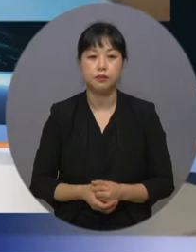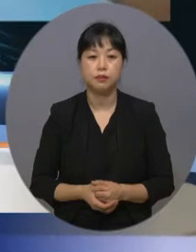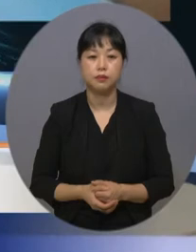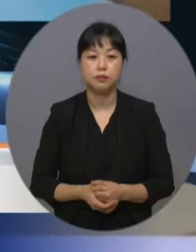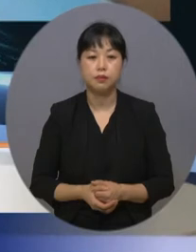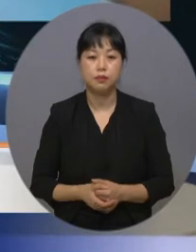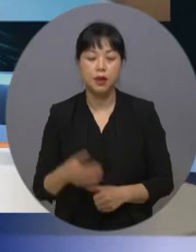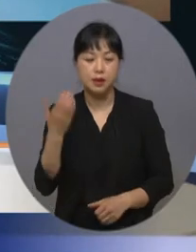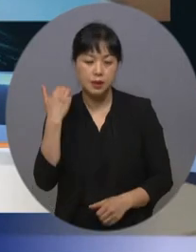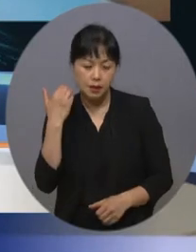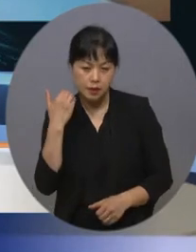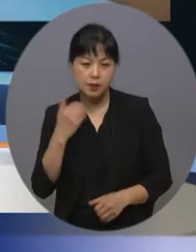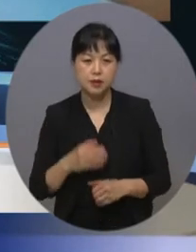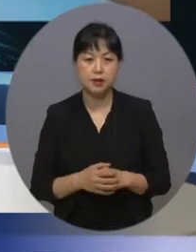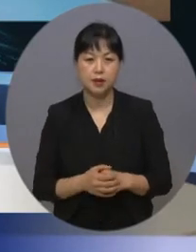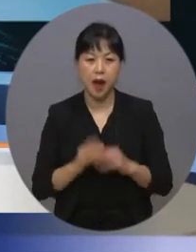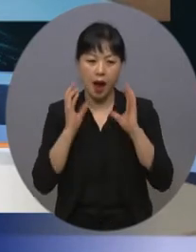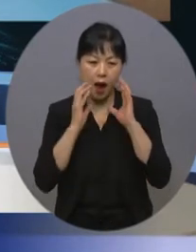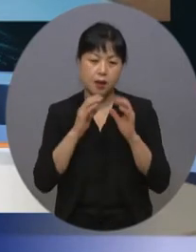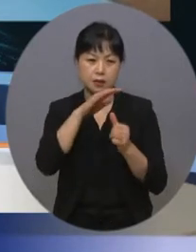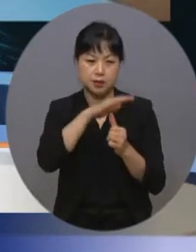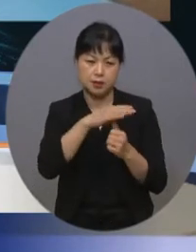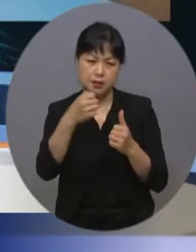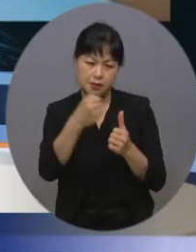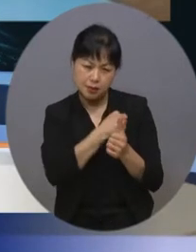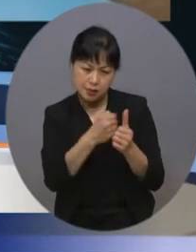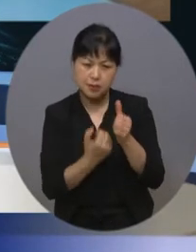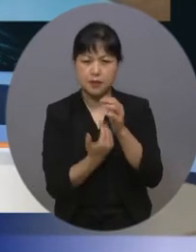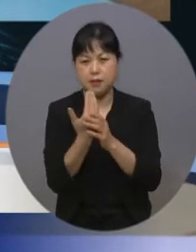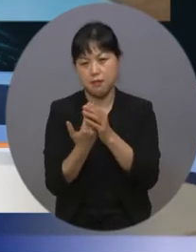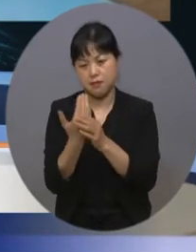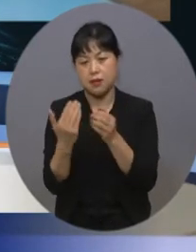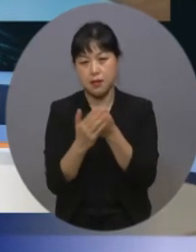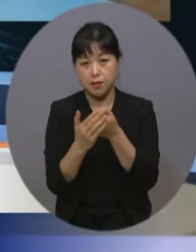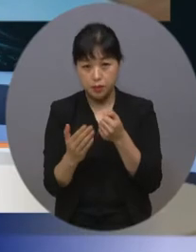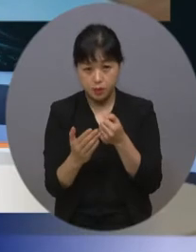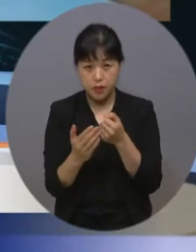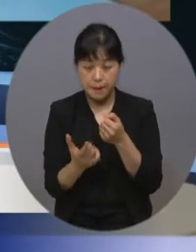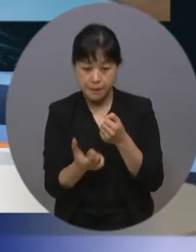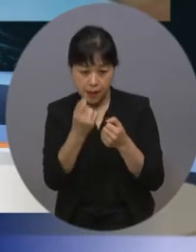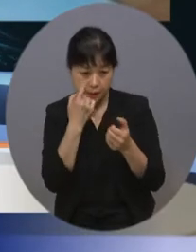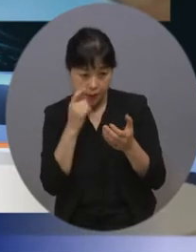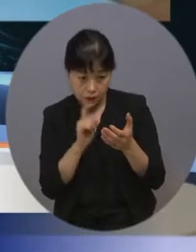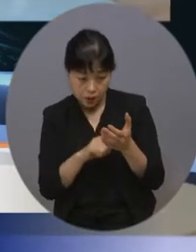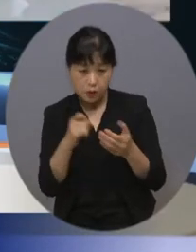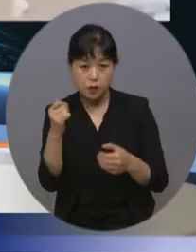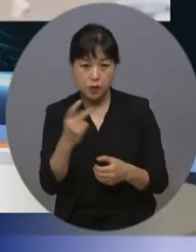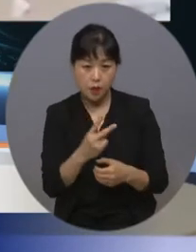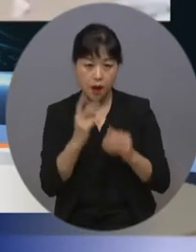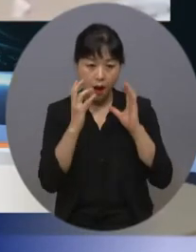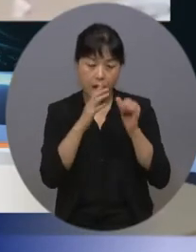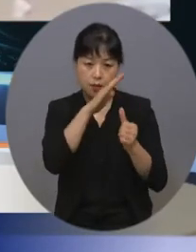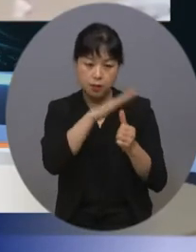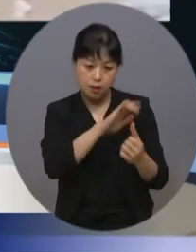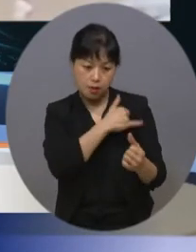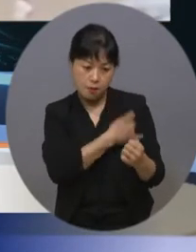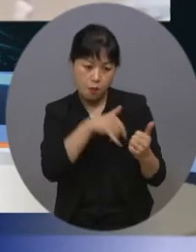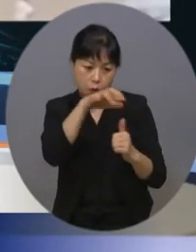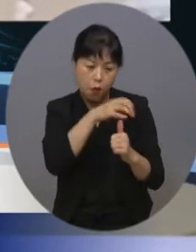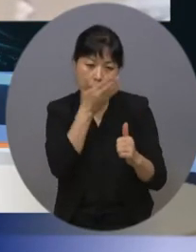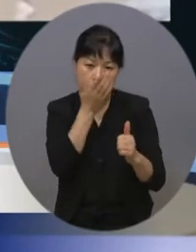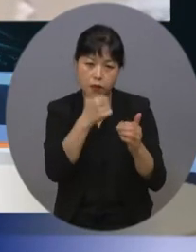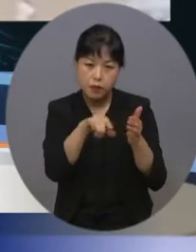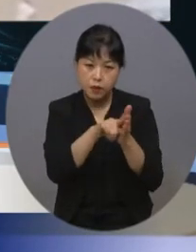최근 잇따르고 있는 아동과 때 사건들로 인해 조기에 아동학대를 찾아내고 아동의 인권을 보호하기 위해